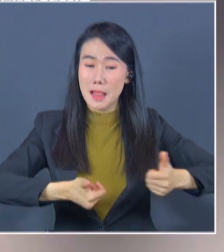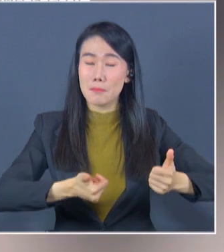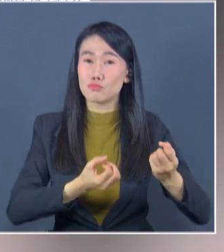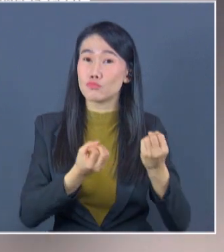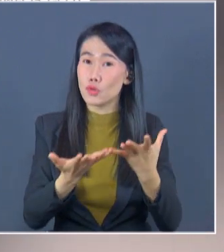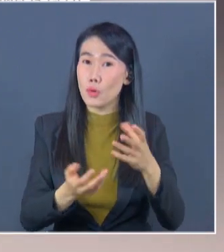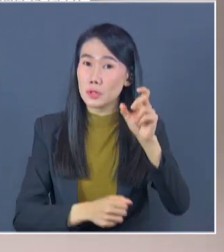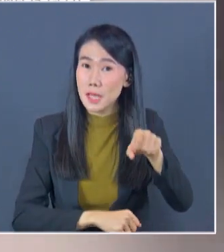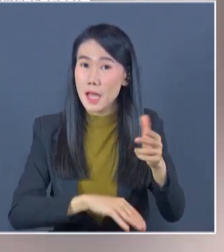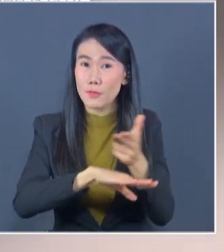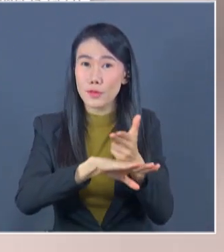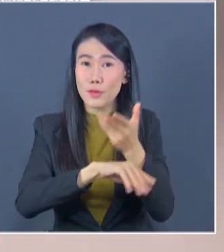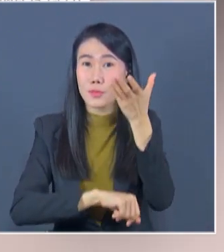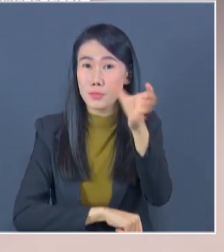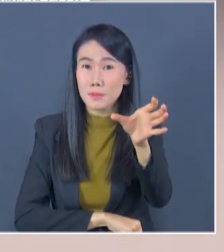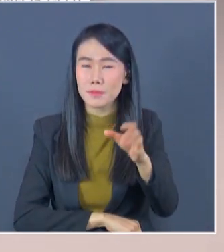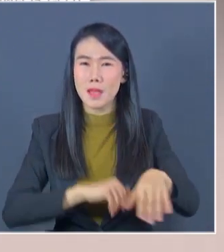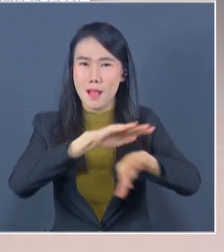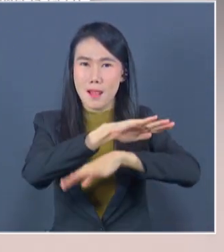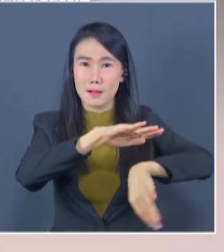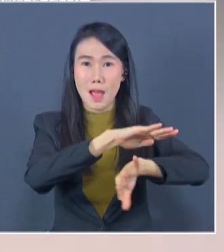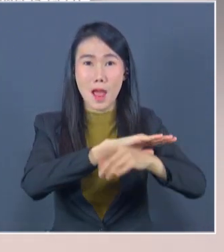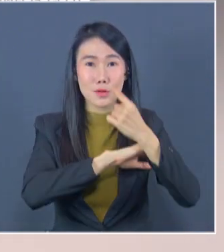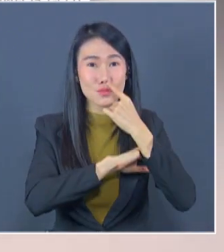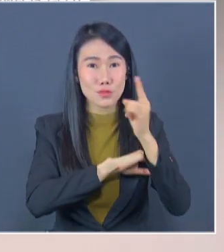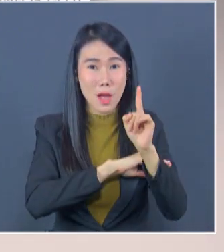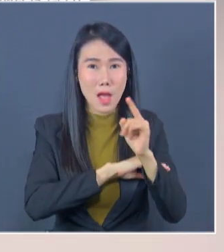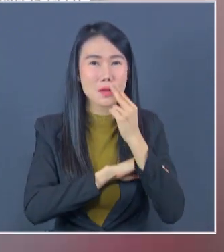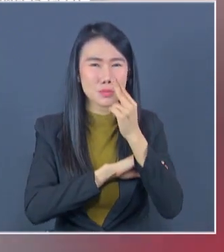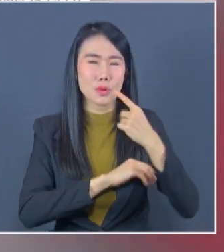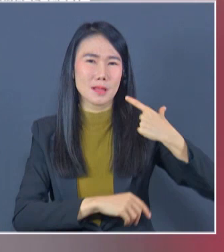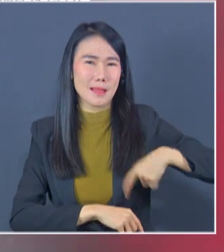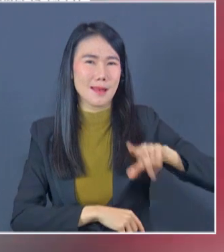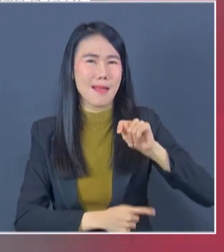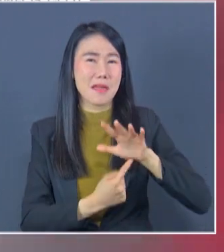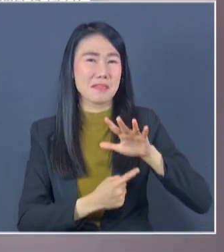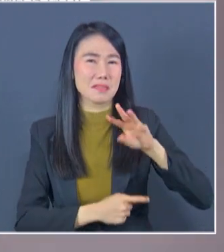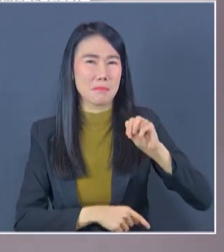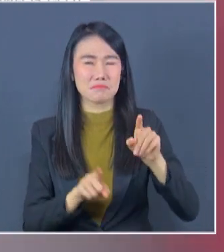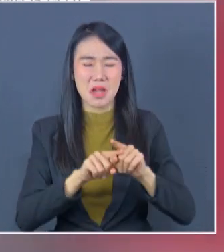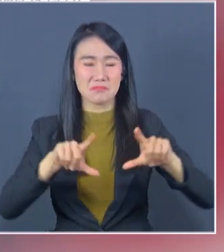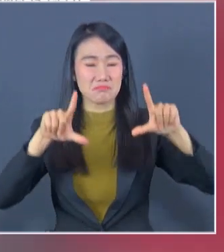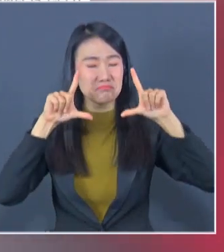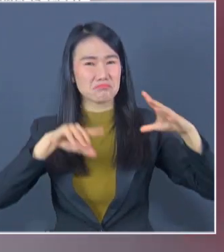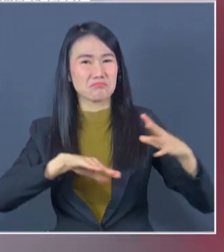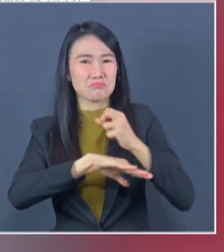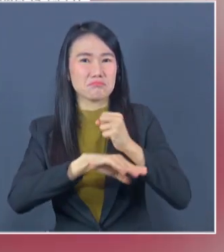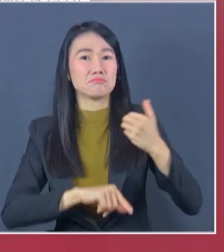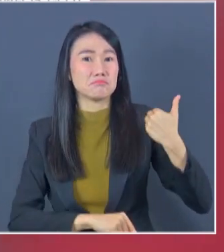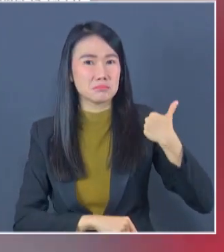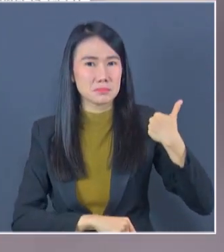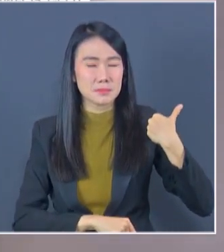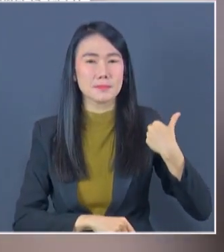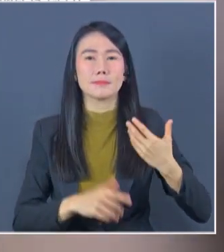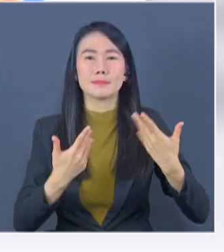ในคลิปที่เอามาโชว์ยืนยันให้เห็นว่าทนายตั้มเขาเป็นผู้ยิ่งใหญ่ต่อมาทนายตั้มเ